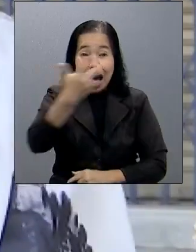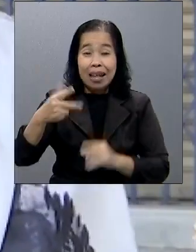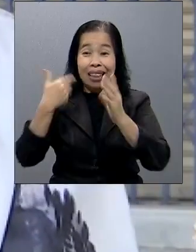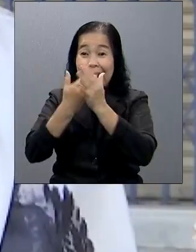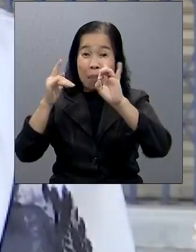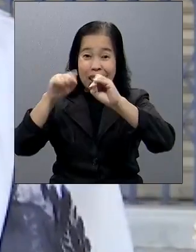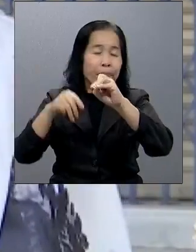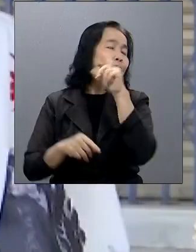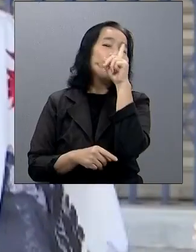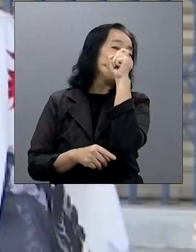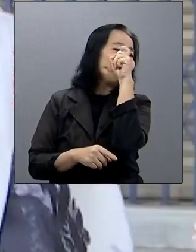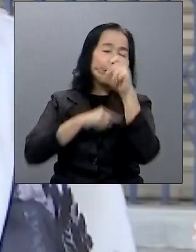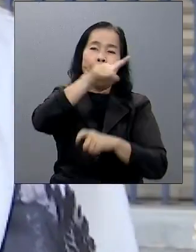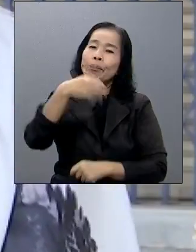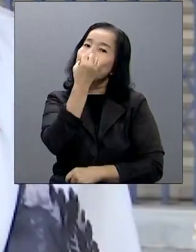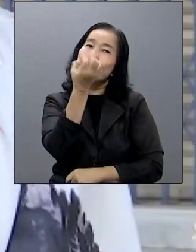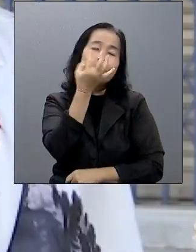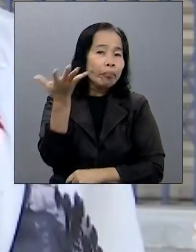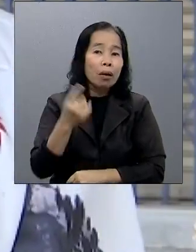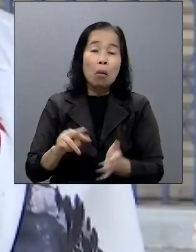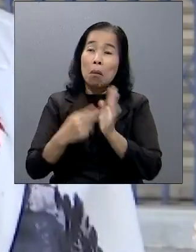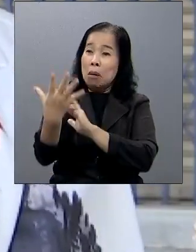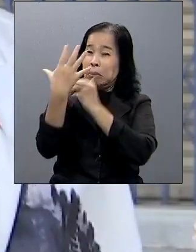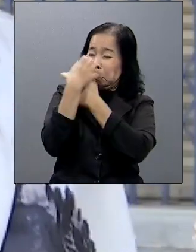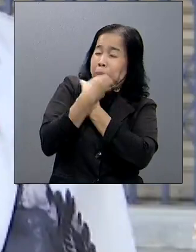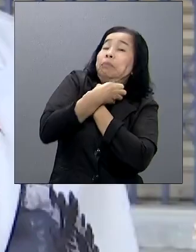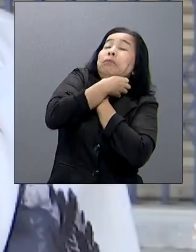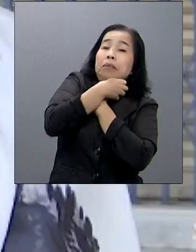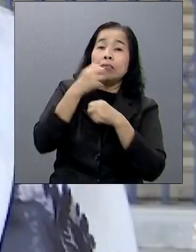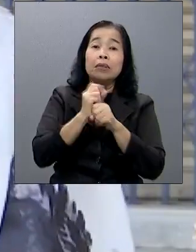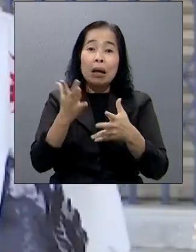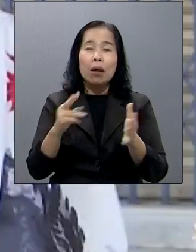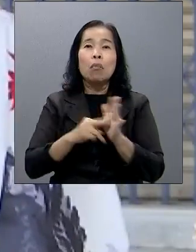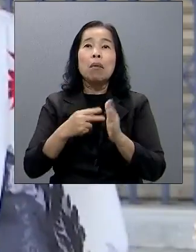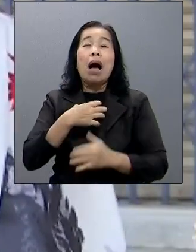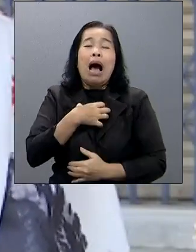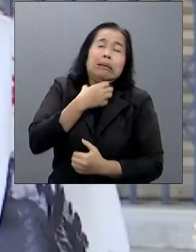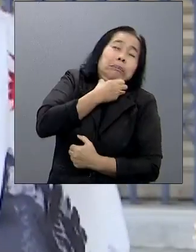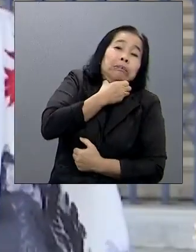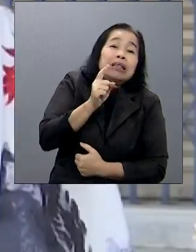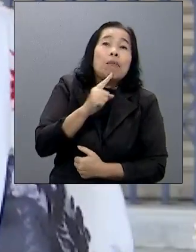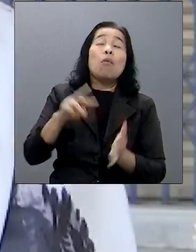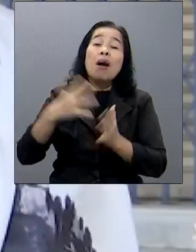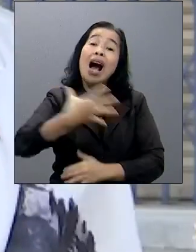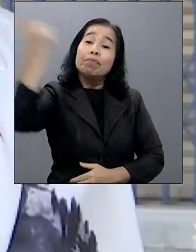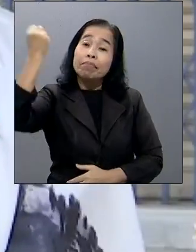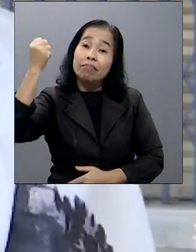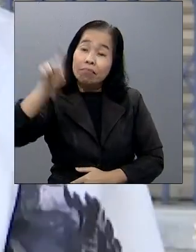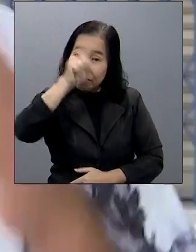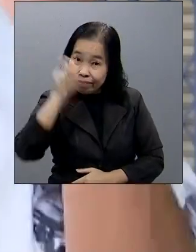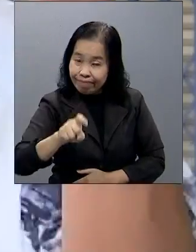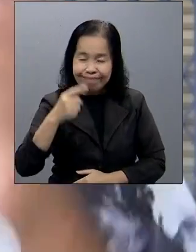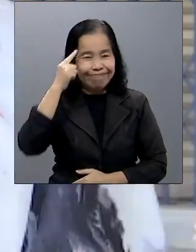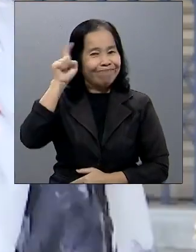เลยก็เหมือนบีบให้เราขายเกินราคาแล้วก็จะต้อนให้เราไปเข้ากฎหมายแล้วยึดของเราทั้งหมดหรือเปล่าอันนี้เป็นข้อสงสัย